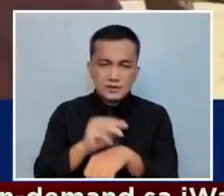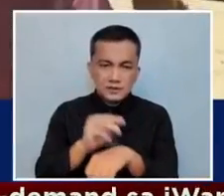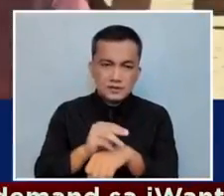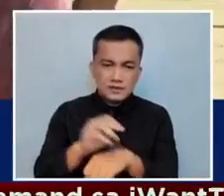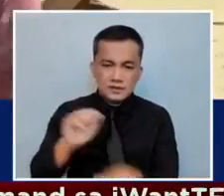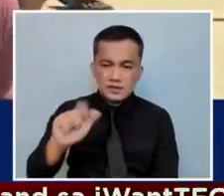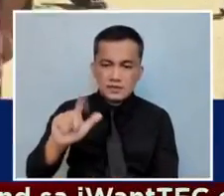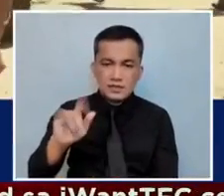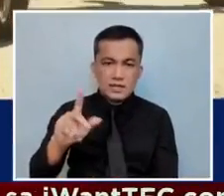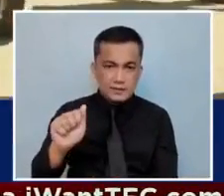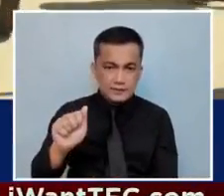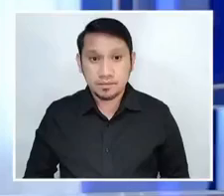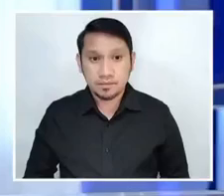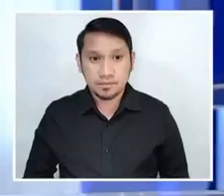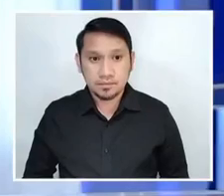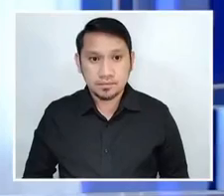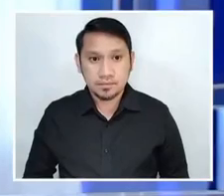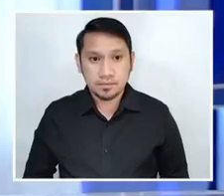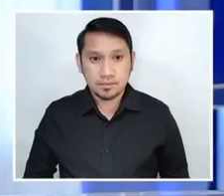Alcala.